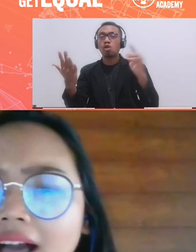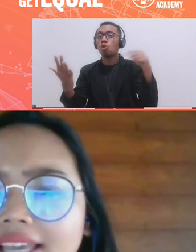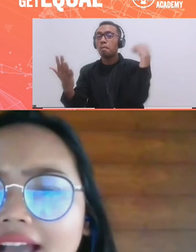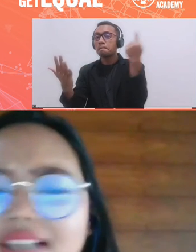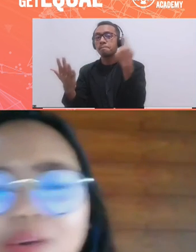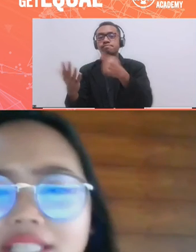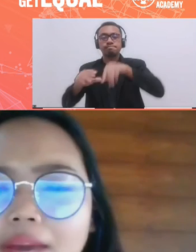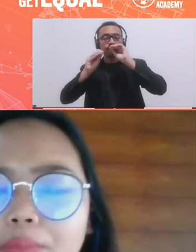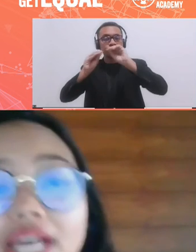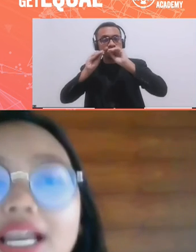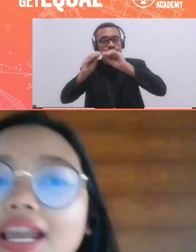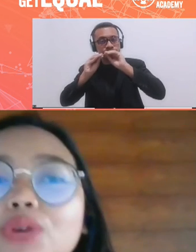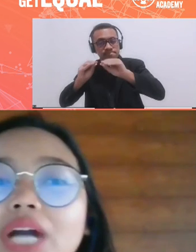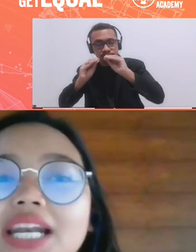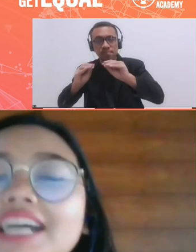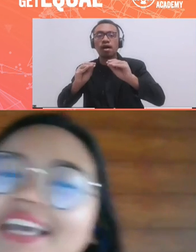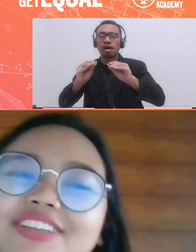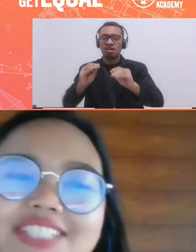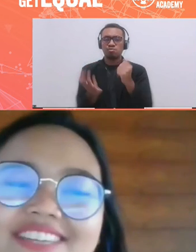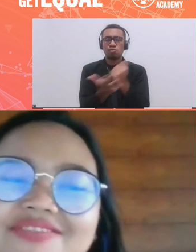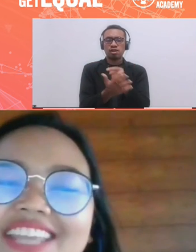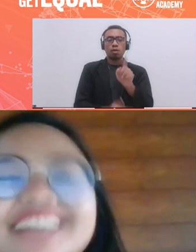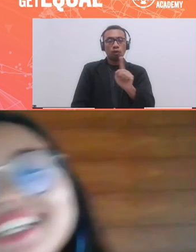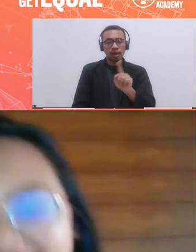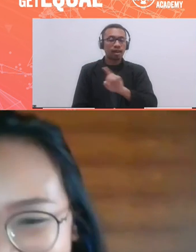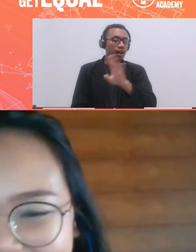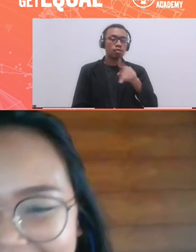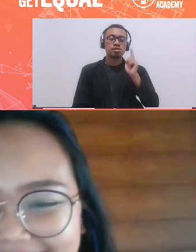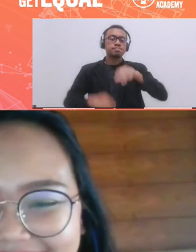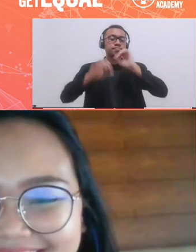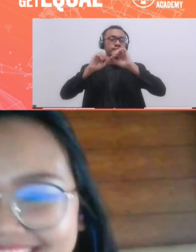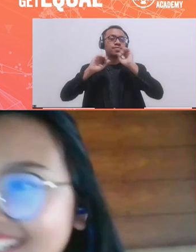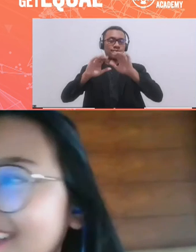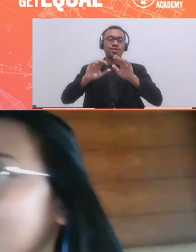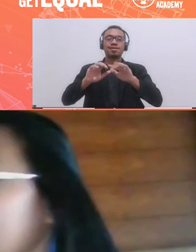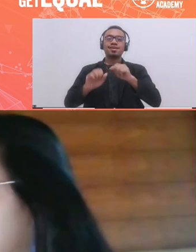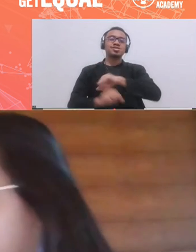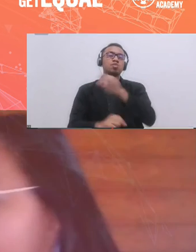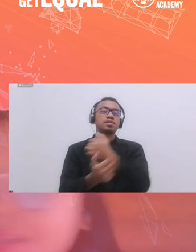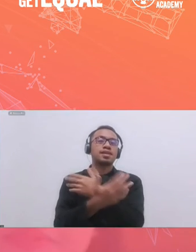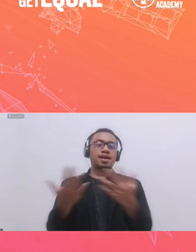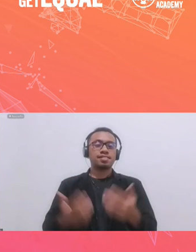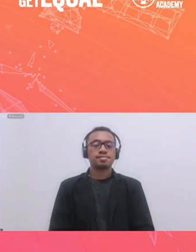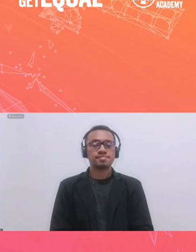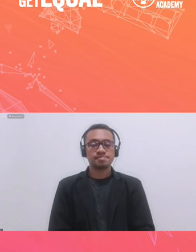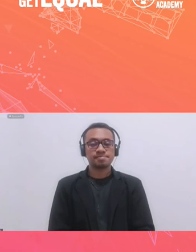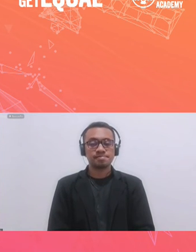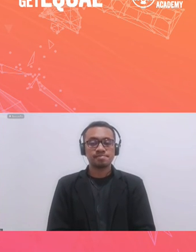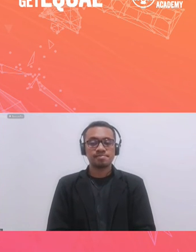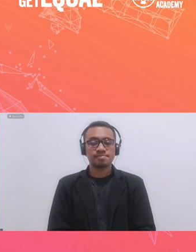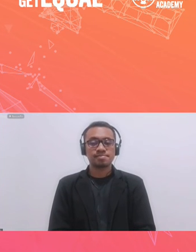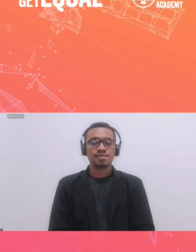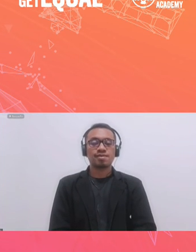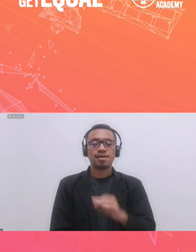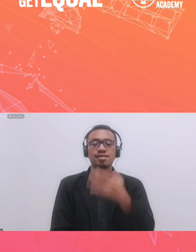ini adalah hal yang seharusnya tidak boleh kalian lakukan. Kayak gitu sih. Kita aja dari aku. Thank you. Baik, terima kasih Vivi. Nanti ke Vivi lagi. Saya masih